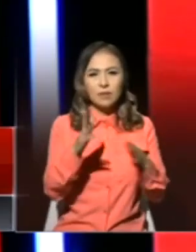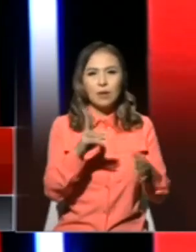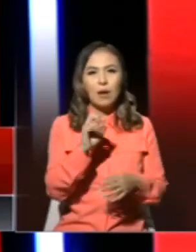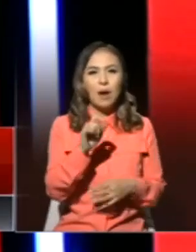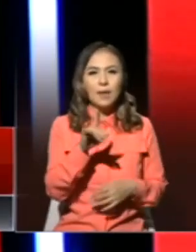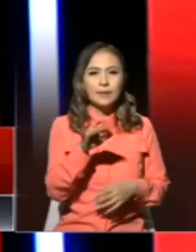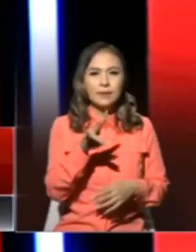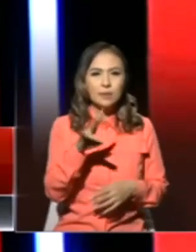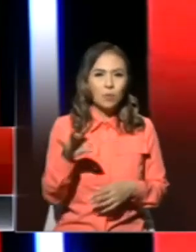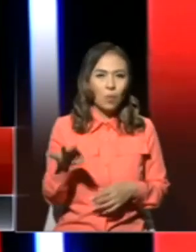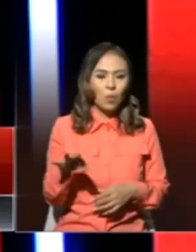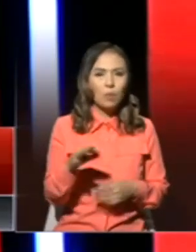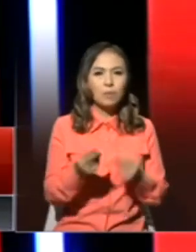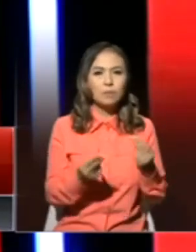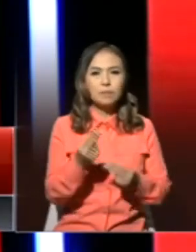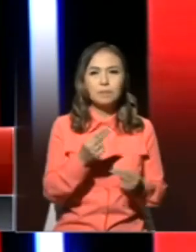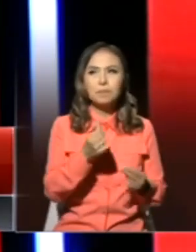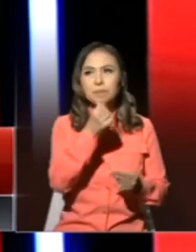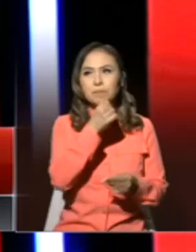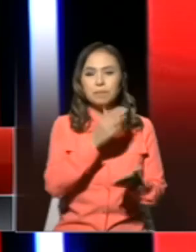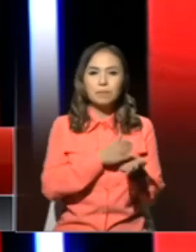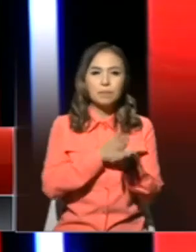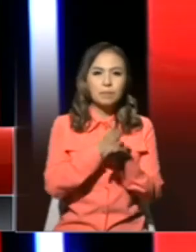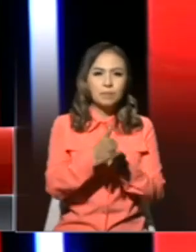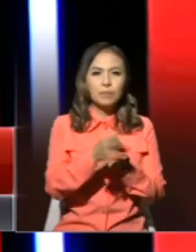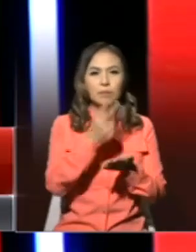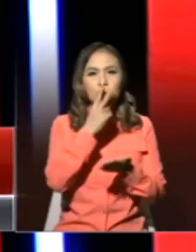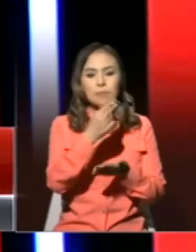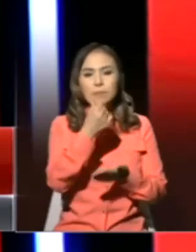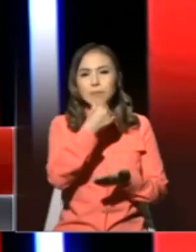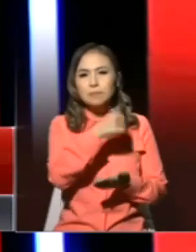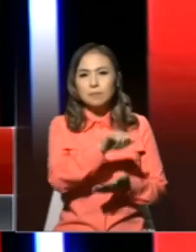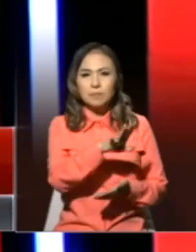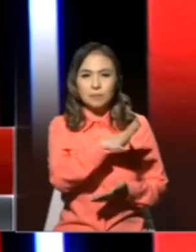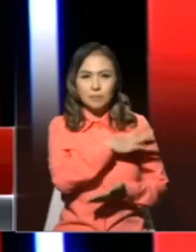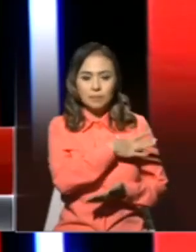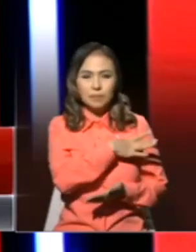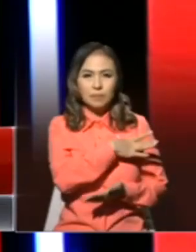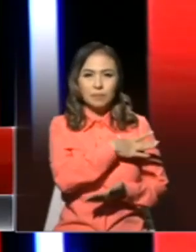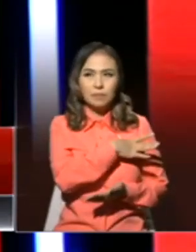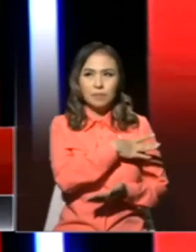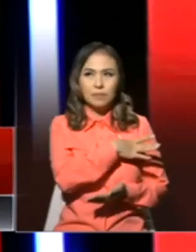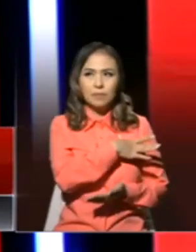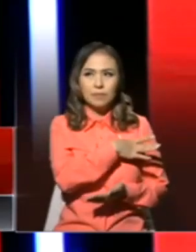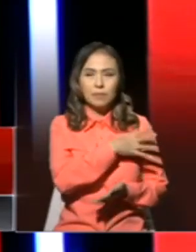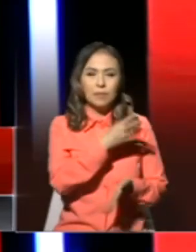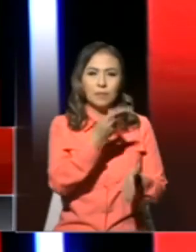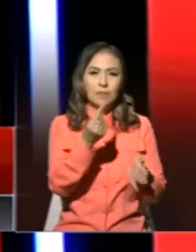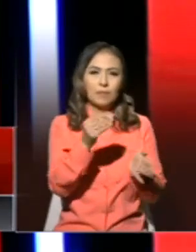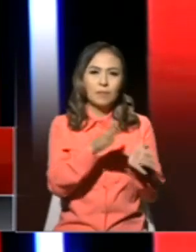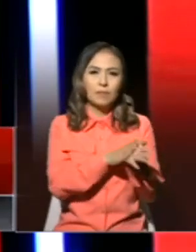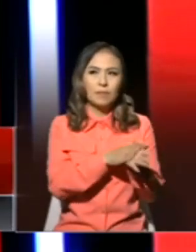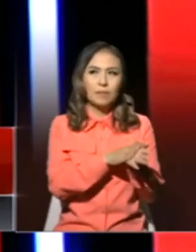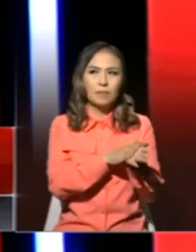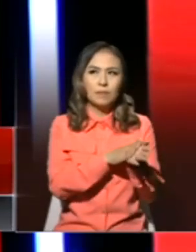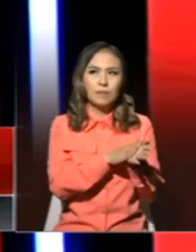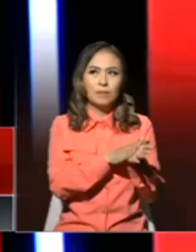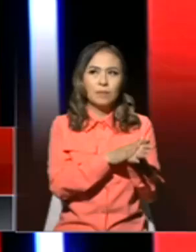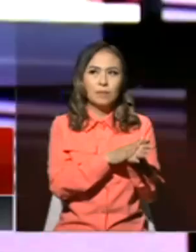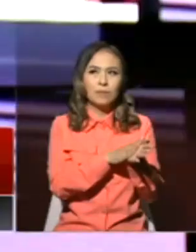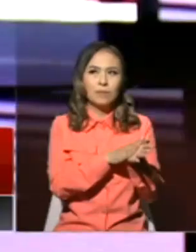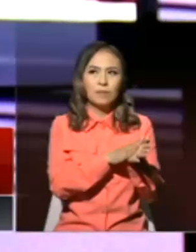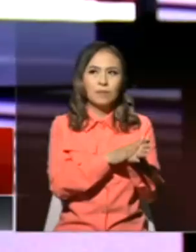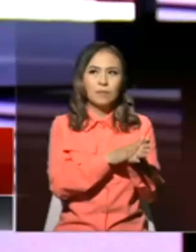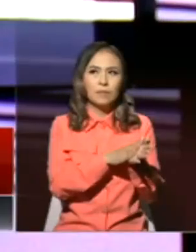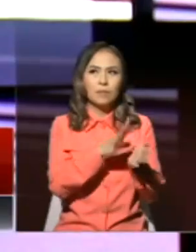казино, букмекерлік кеңсеге барып көрдіңіз ба, кірдіңіз ба? Бір рет болса да жаңағы қалай айтамыз, ақша қойып көрдіңіз ба? Мен бір осы бәлкім